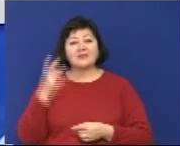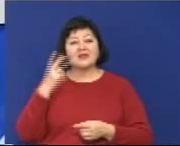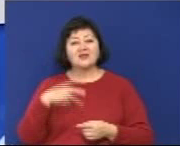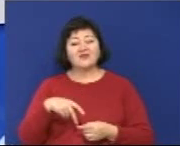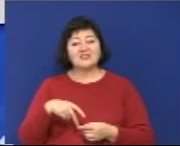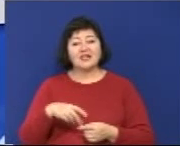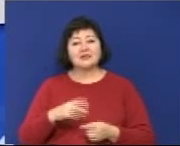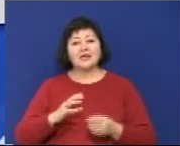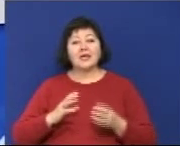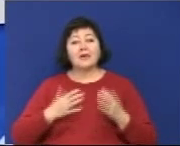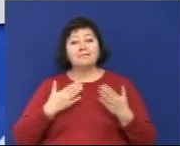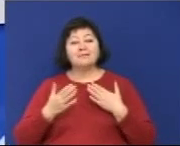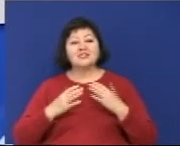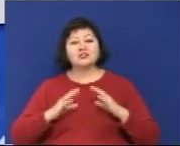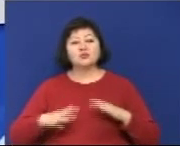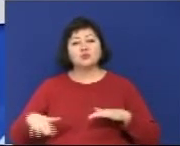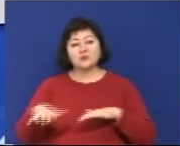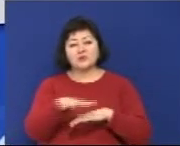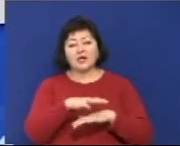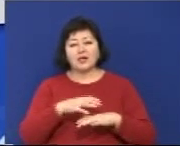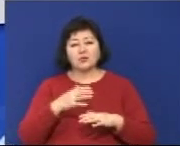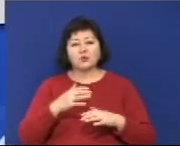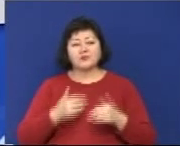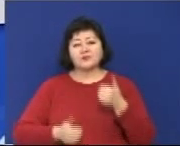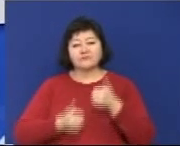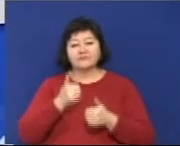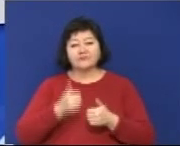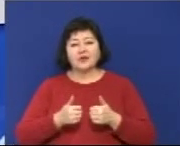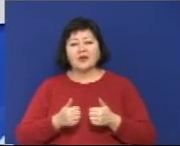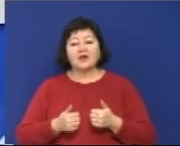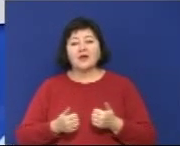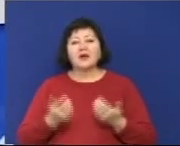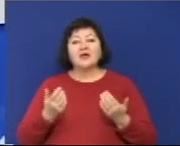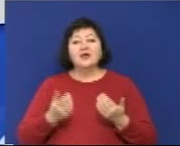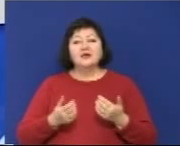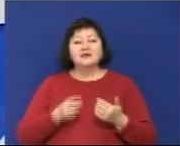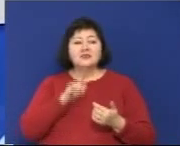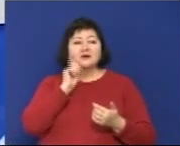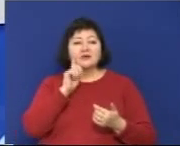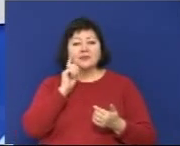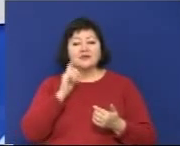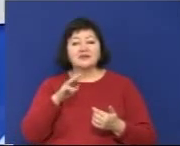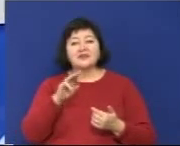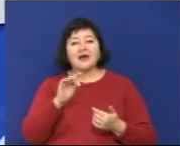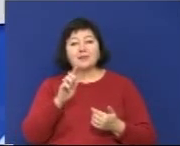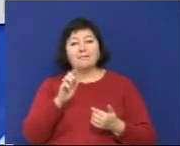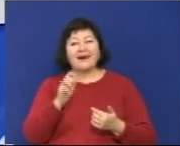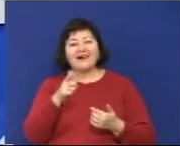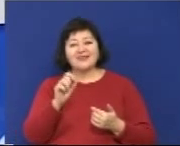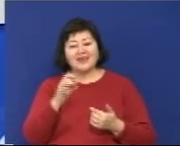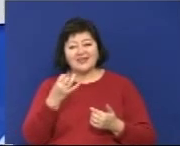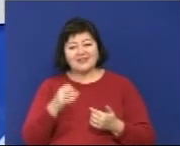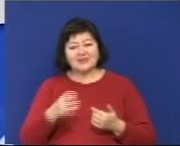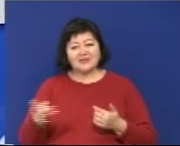Двадцатый международный турнир по боксу среди юношей, посвященный памяти Малдыбая Кажы, прошел в Тарбагатайском районе. В спортивной школе